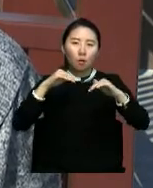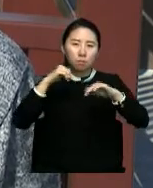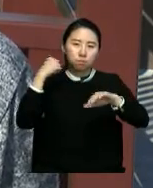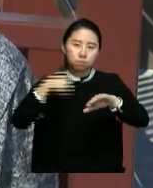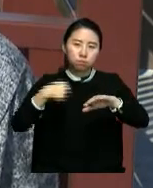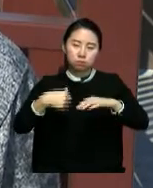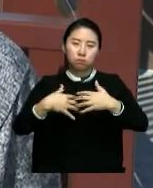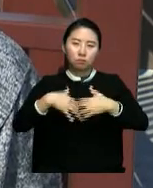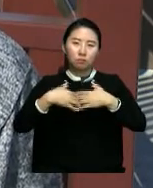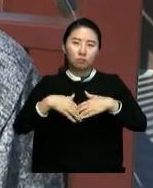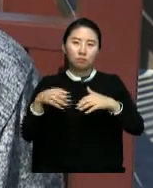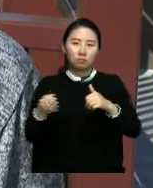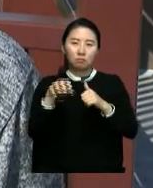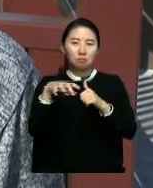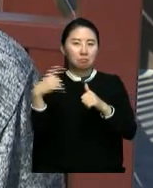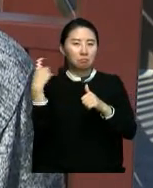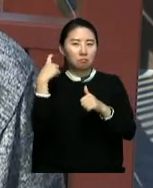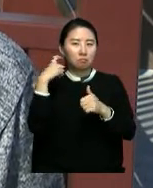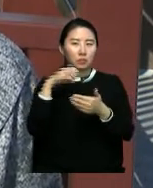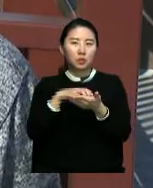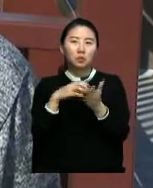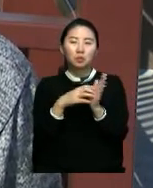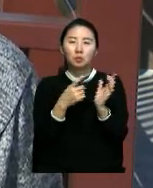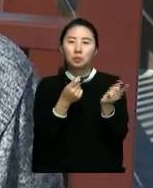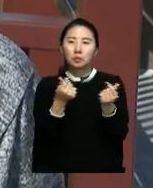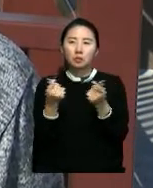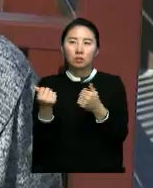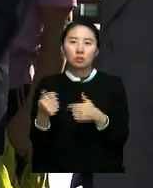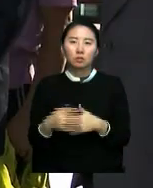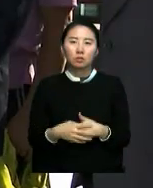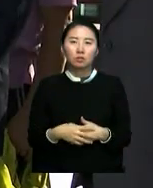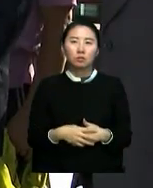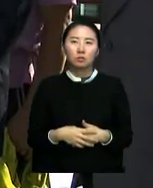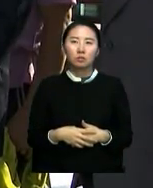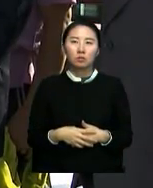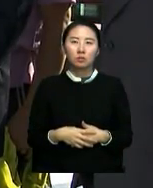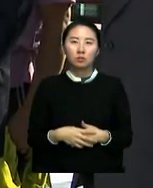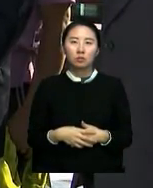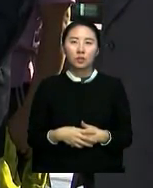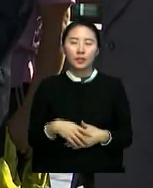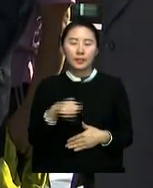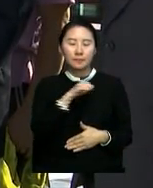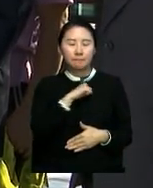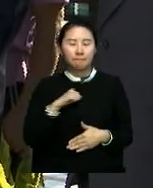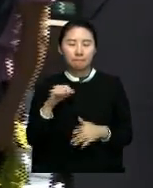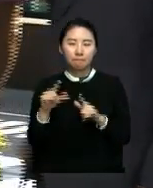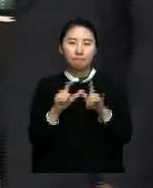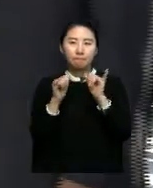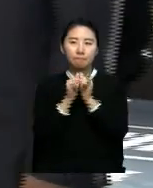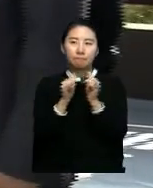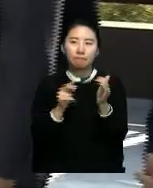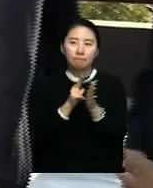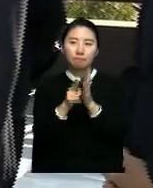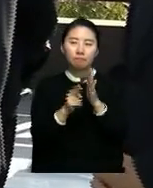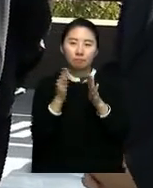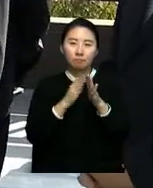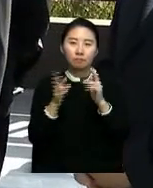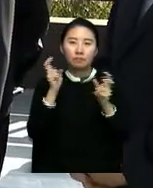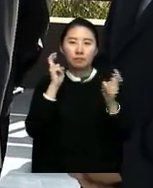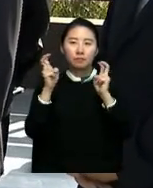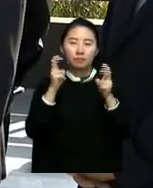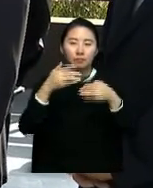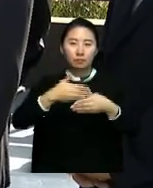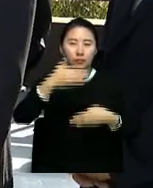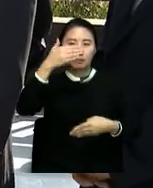때 그때 옆에서 바로 들었을 경우랑 좀 비슷할 것 같아요. 참다 못한 주민들이 철도시설공단에